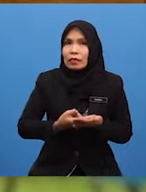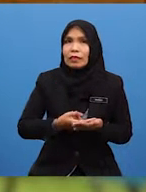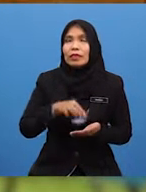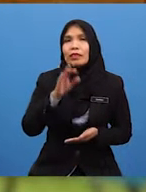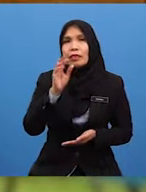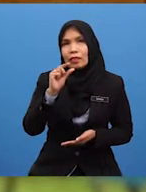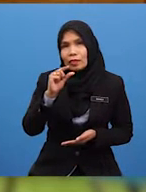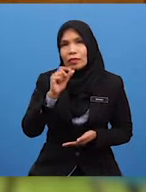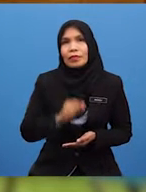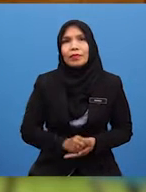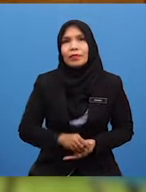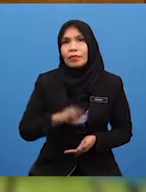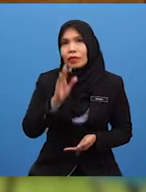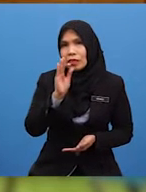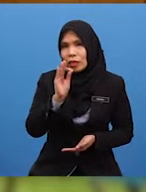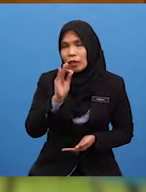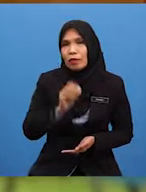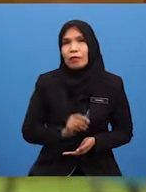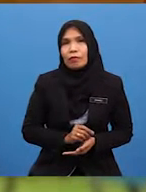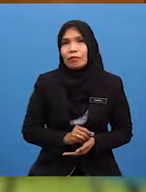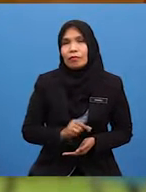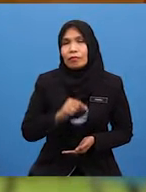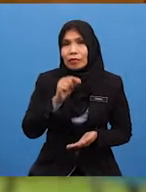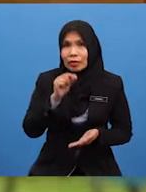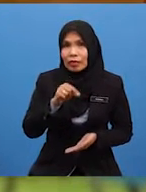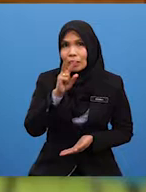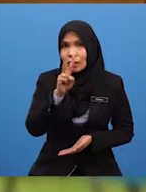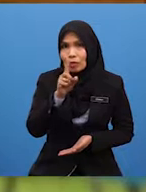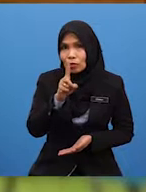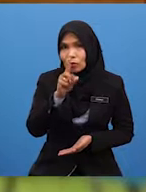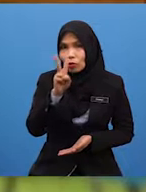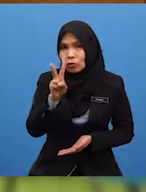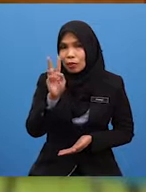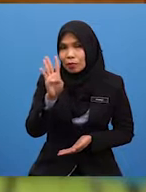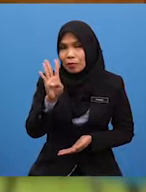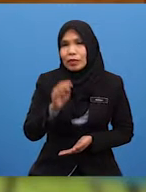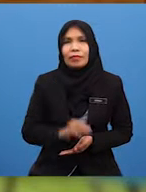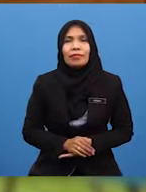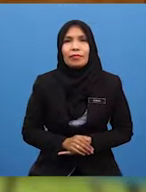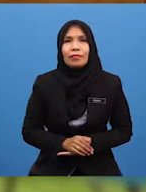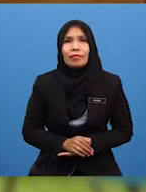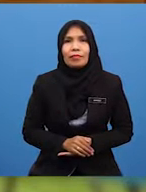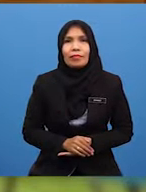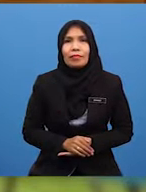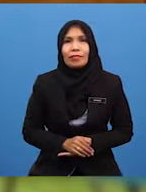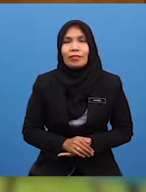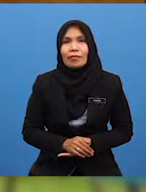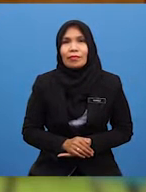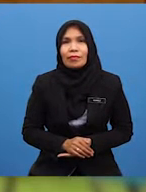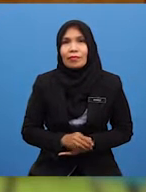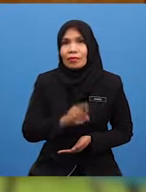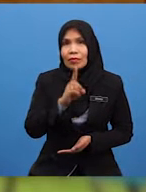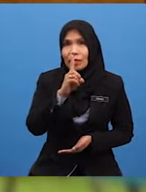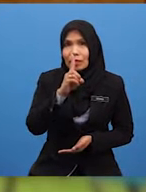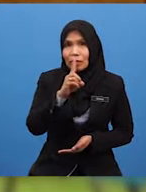F titik 1, 2, 4. Maka P titik